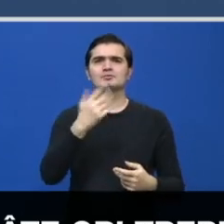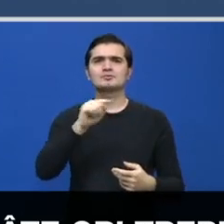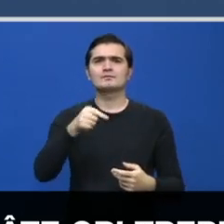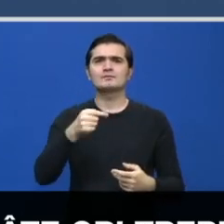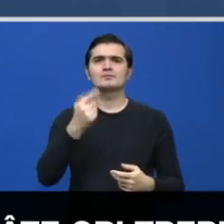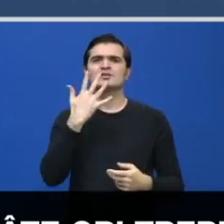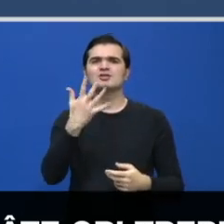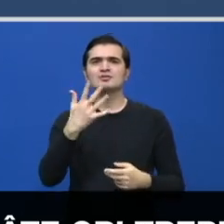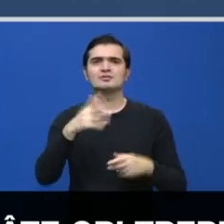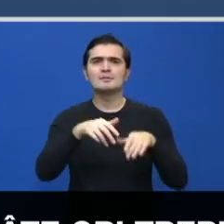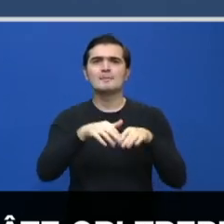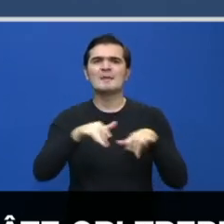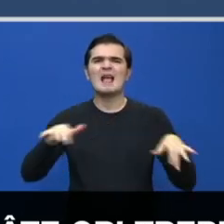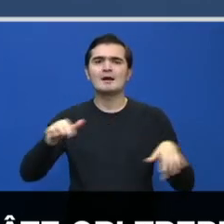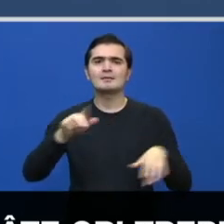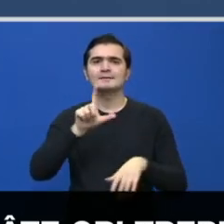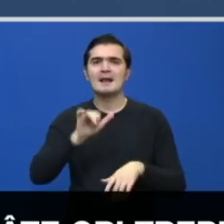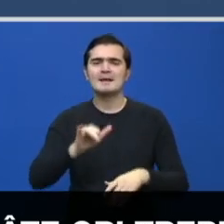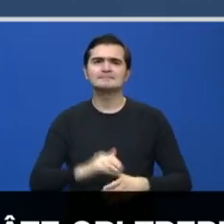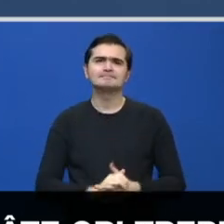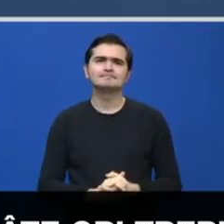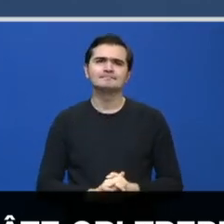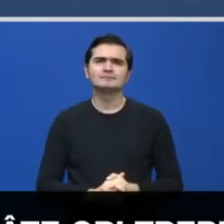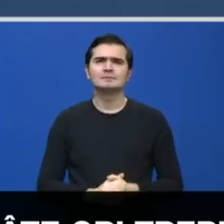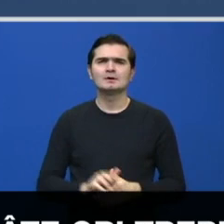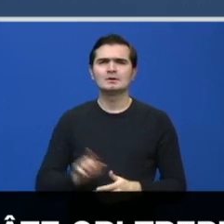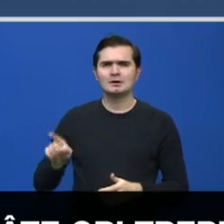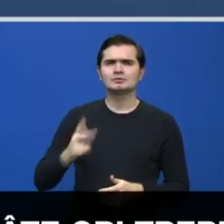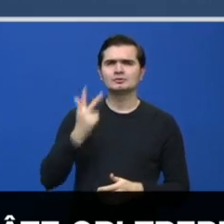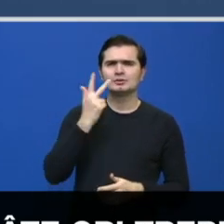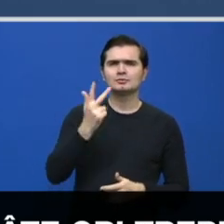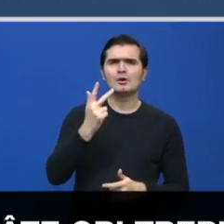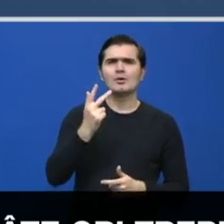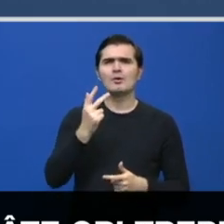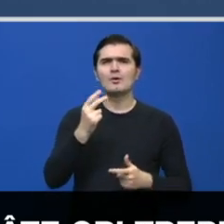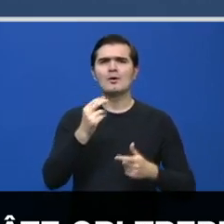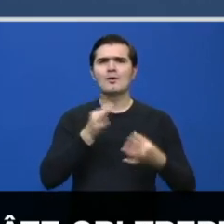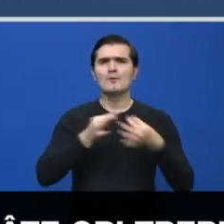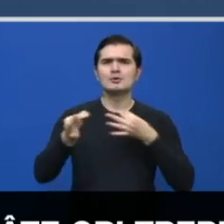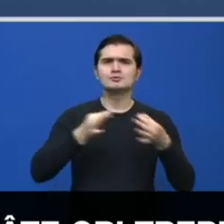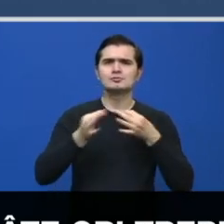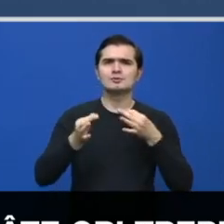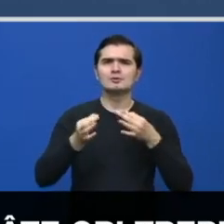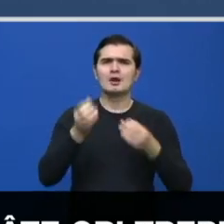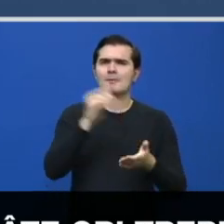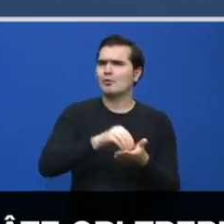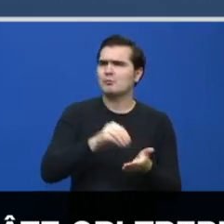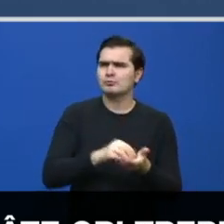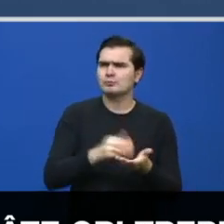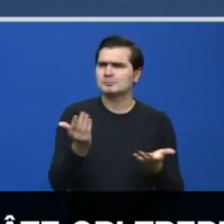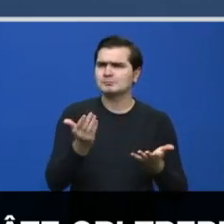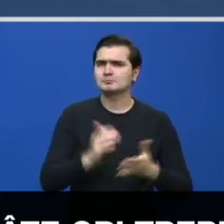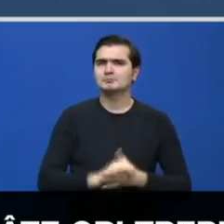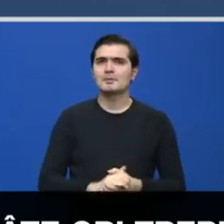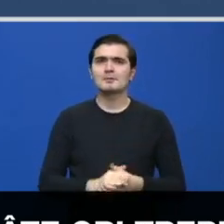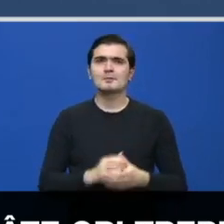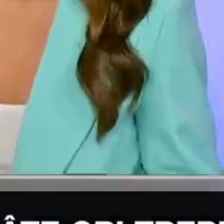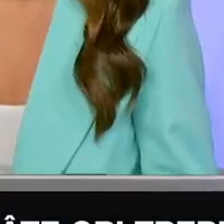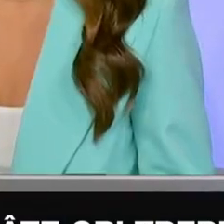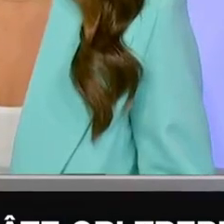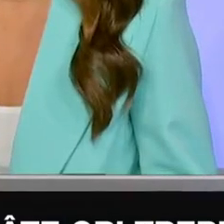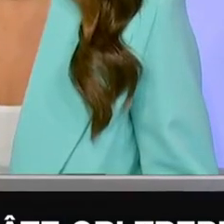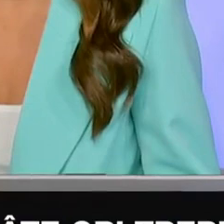muncii. Decizii pe care guvernanții vor să le ia pentru a veni în sprijinul populației. Revenim la